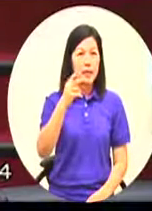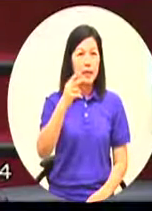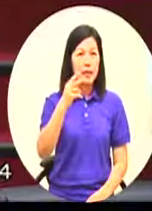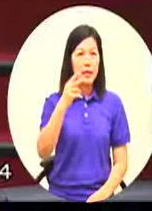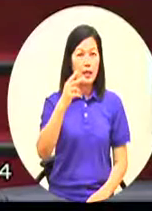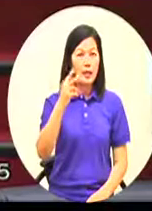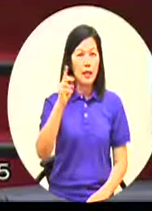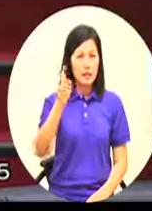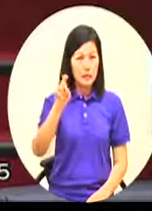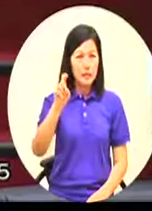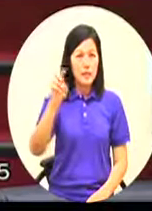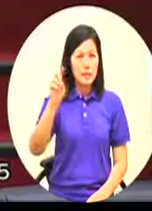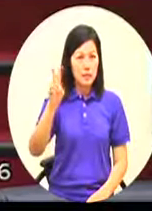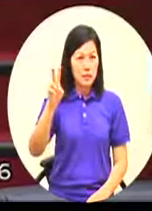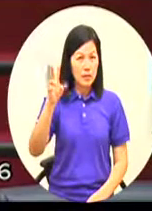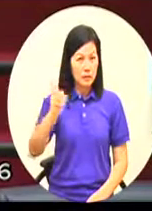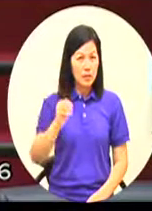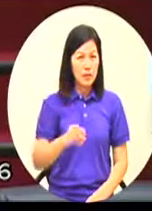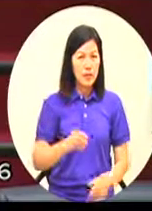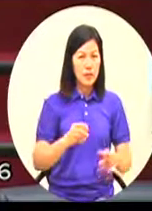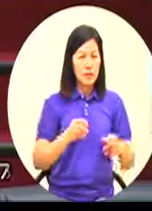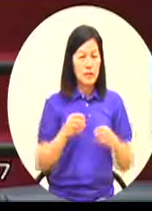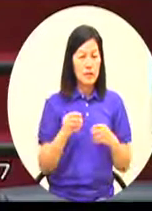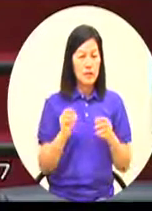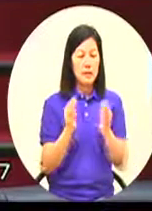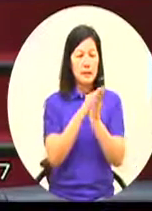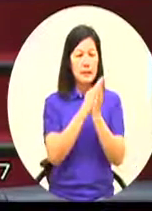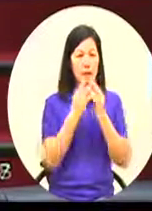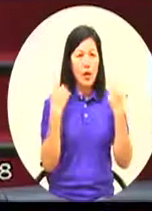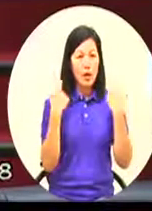1212万，桃园区呢是